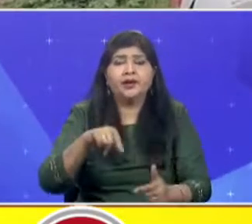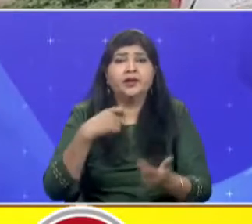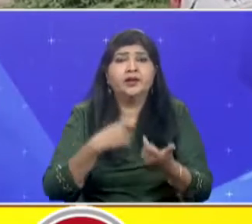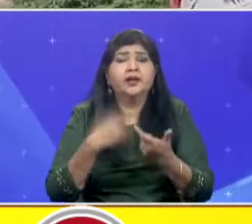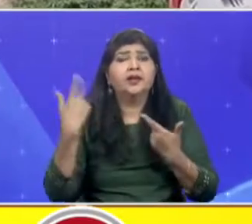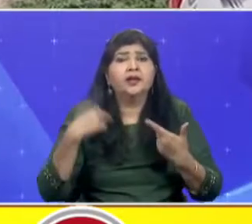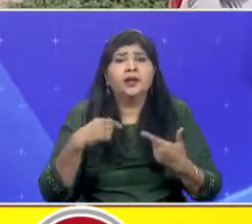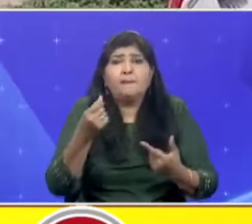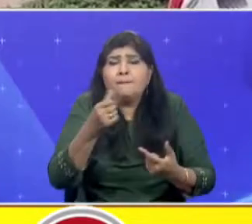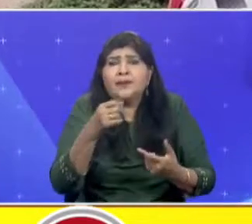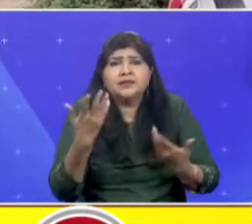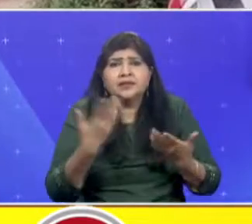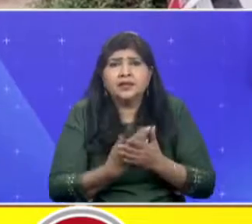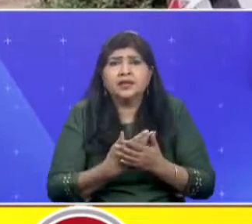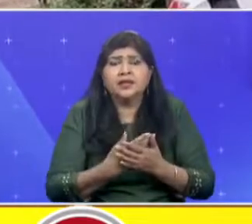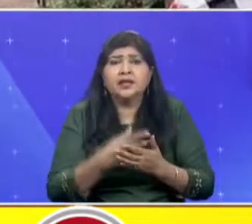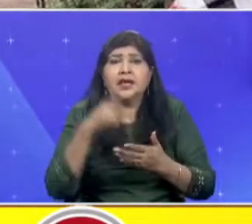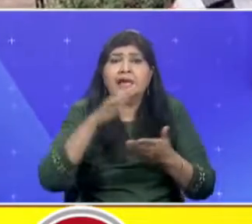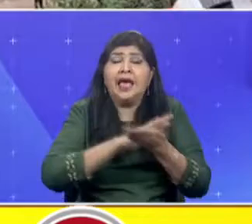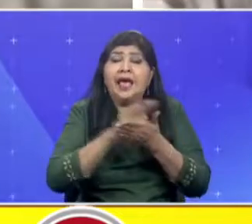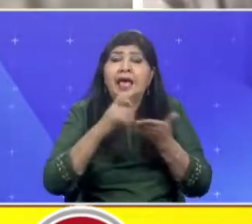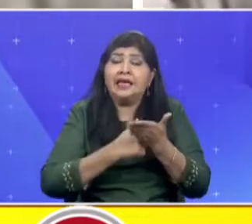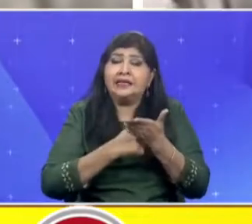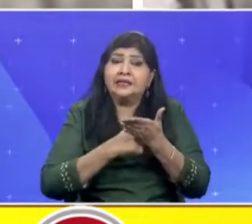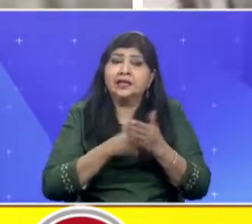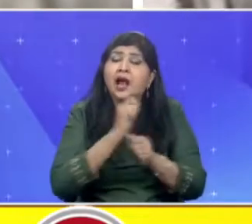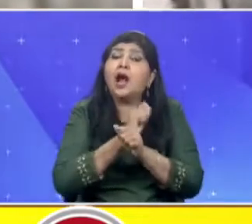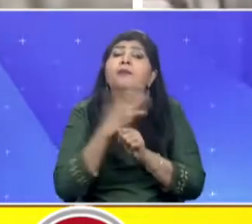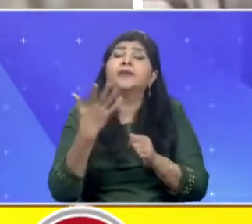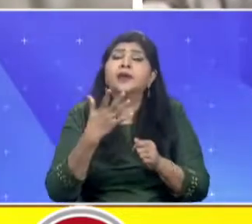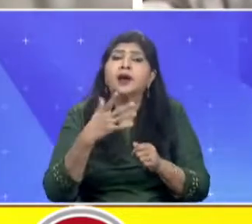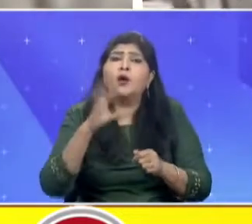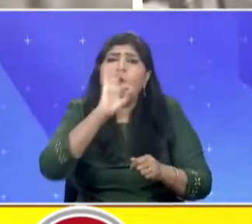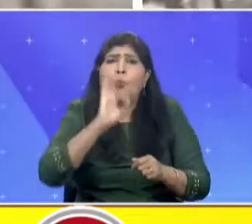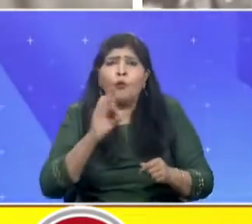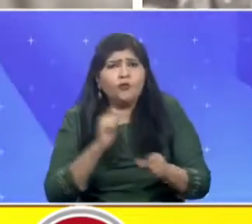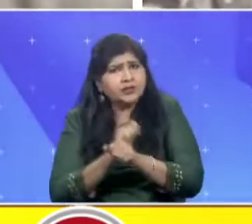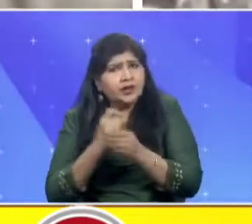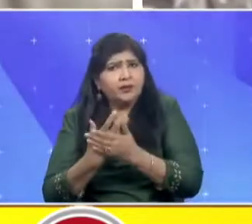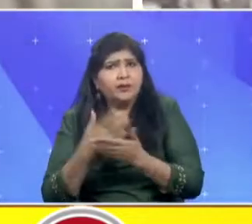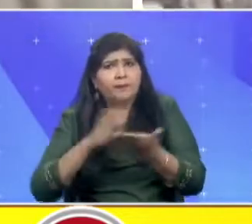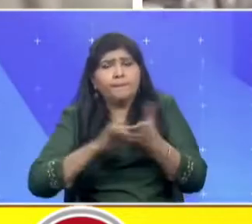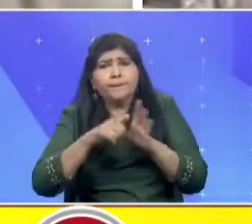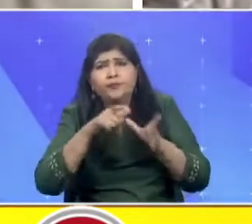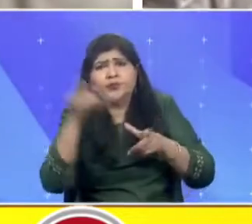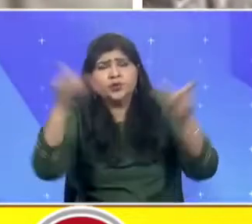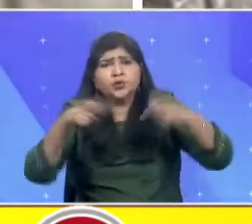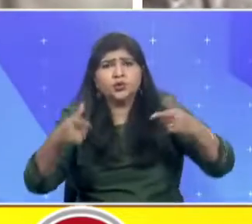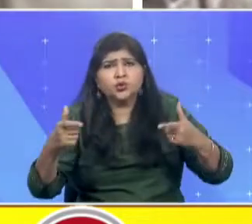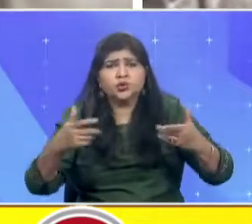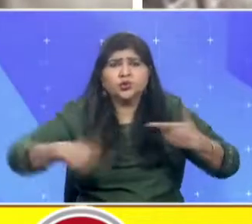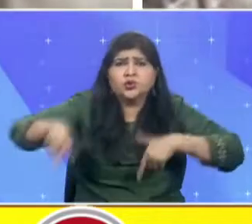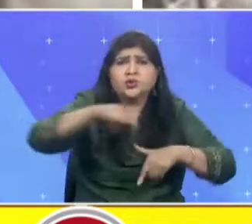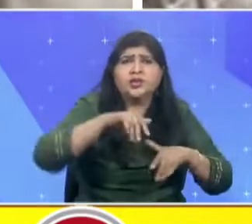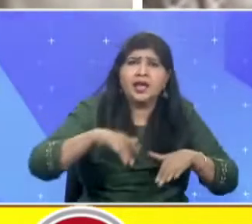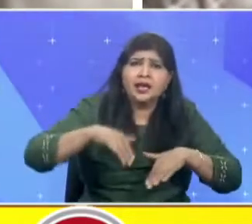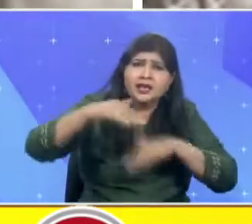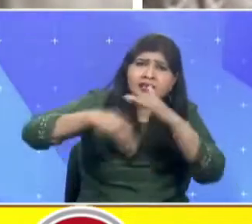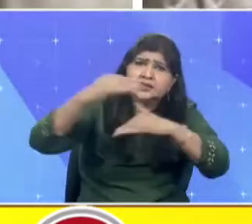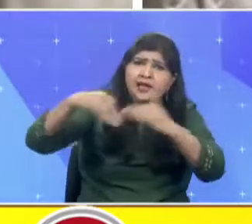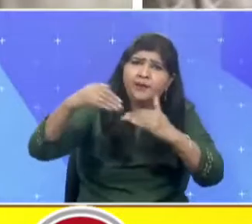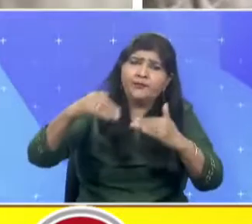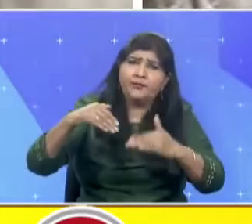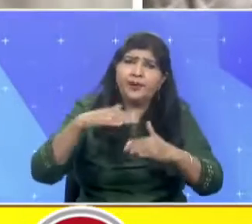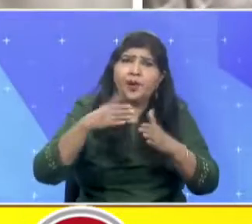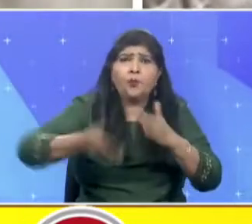रोहन पैसे से एक एचआर प्रोफेशनल है। वो महाराष्ट्र के सैकड़ों स्टेप वेल्स यानी